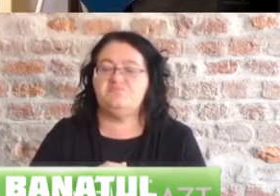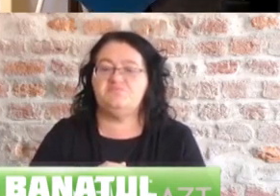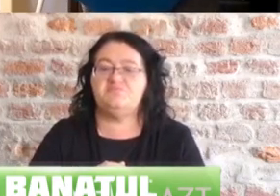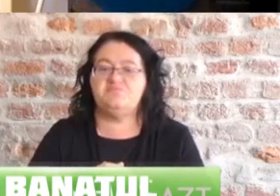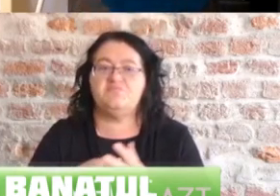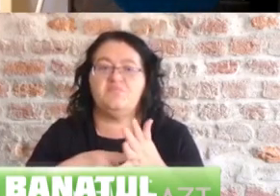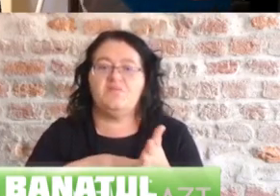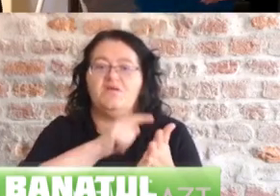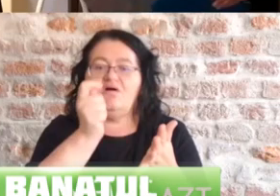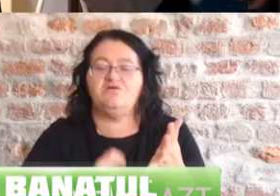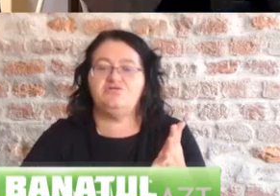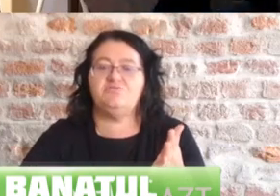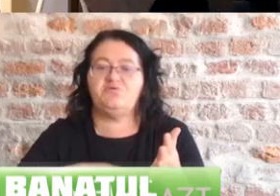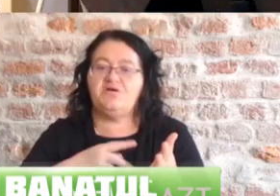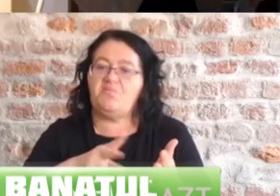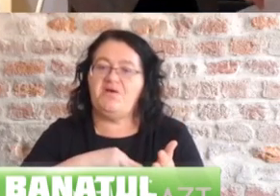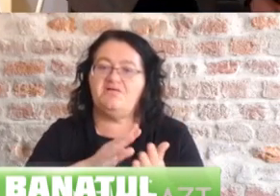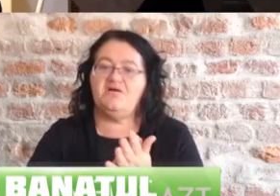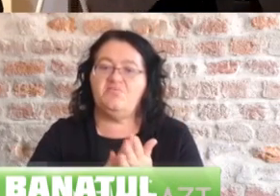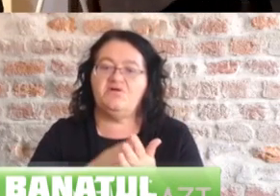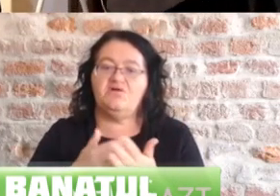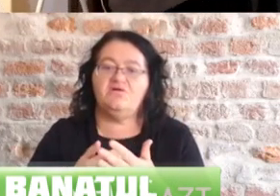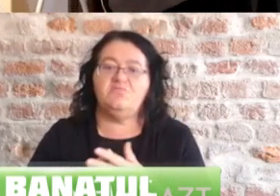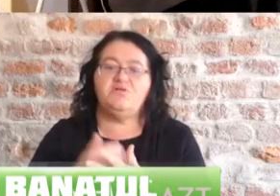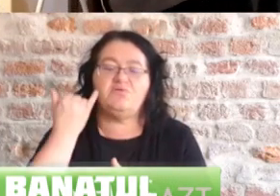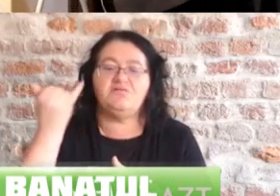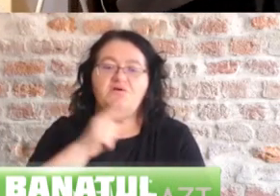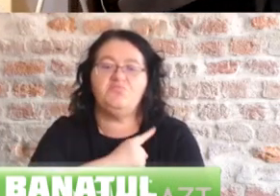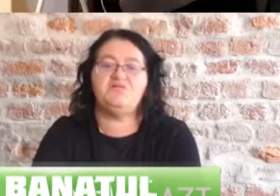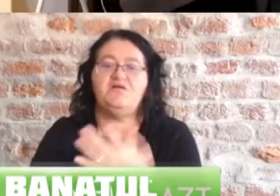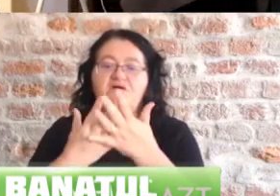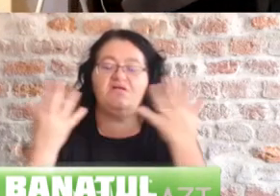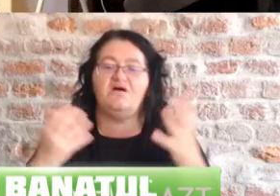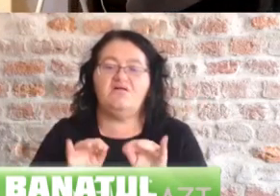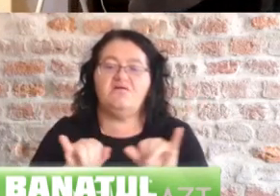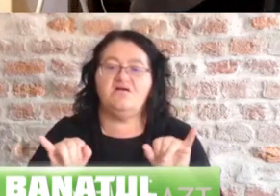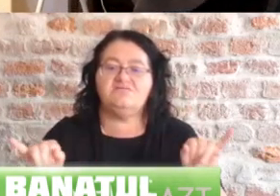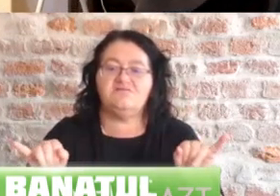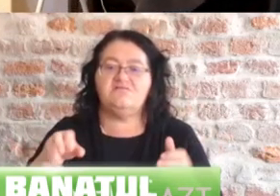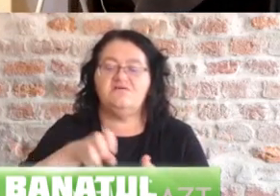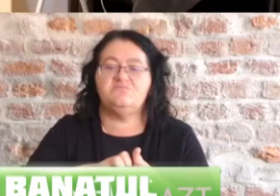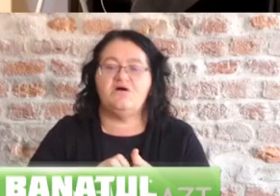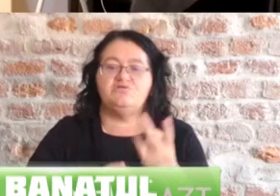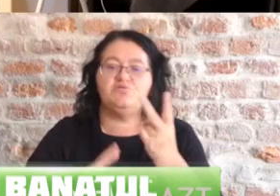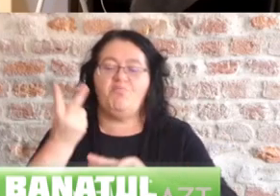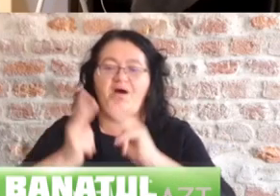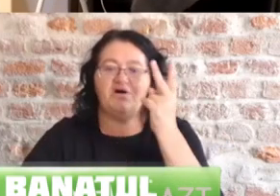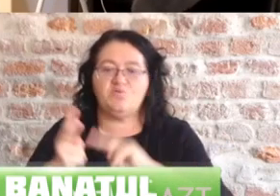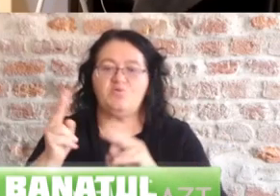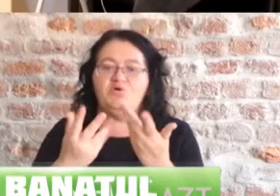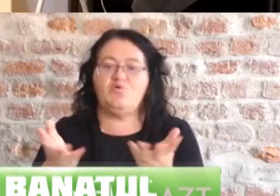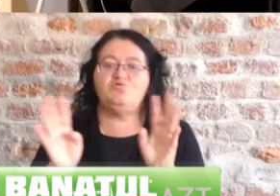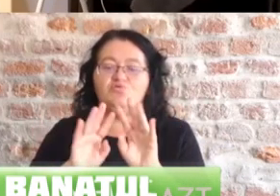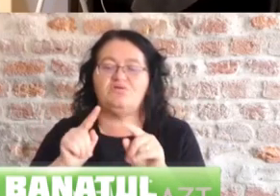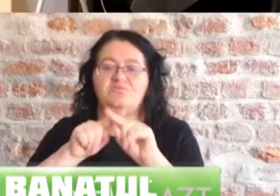Acest proiect merită apreciere pentru ideea sa puternică și clară de a extinde direct spațiul parcului,